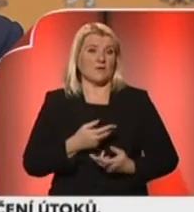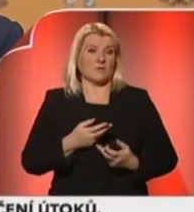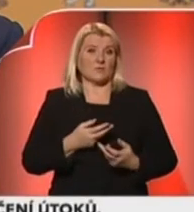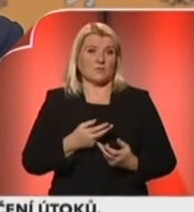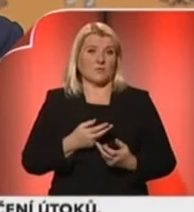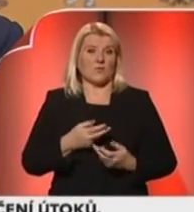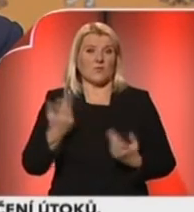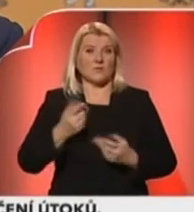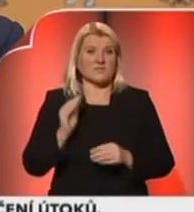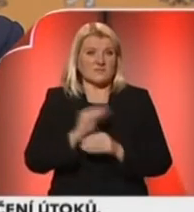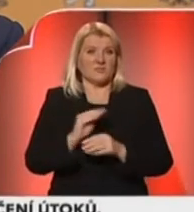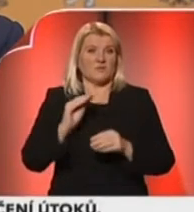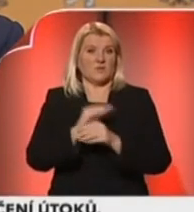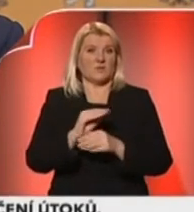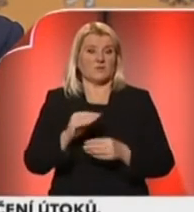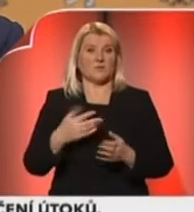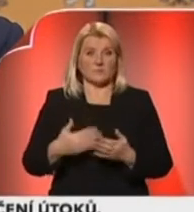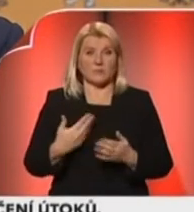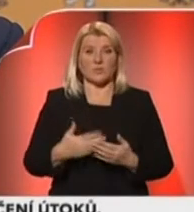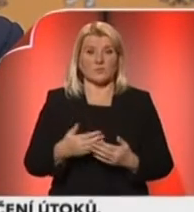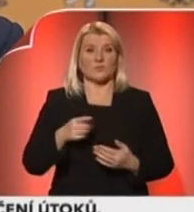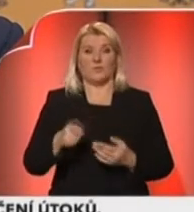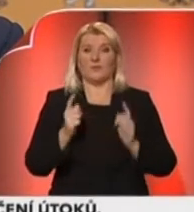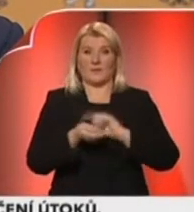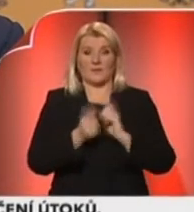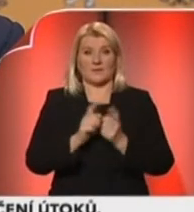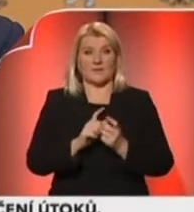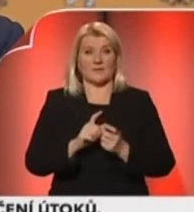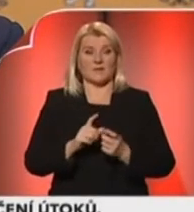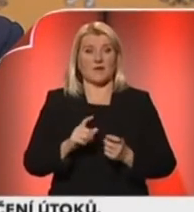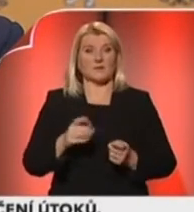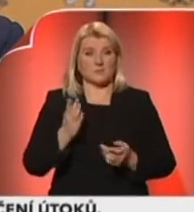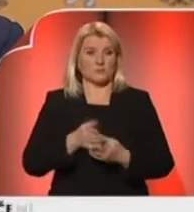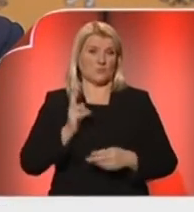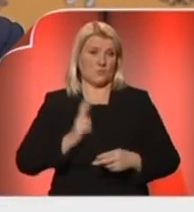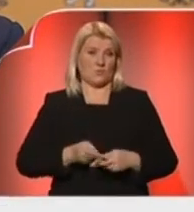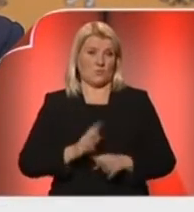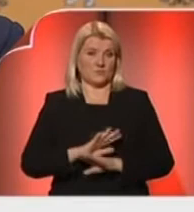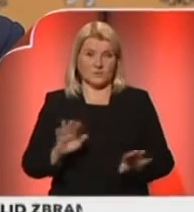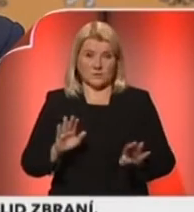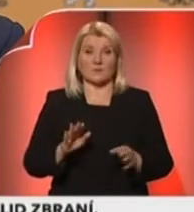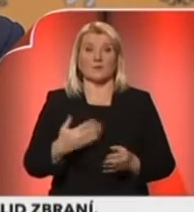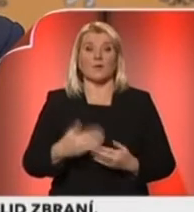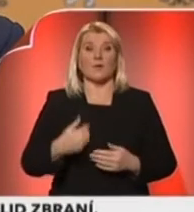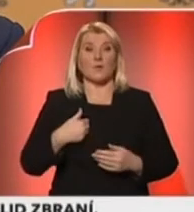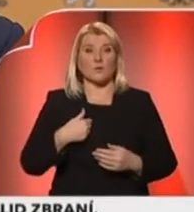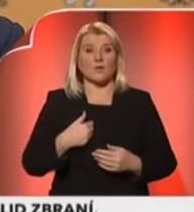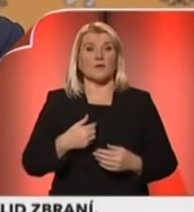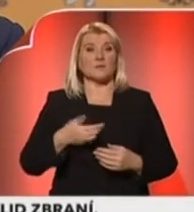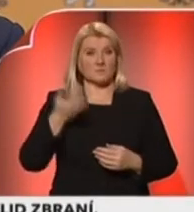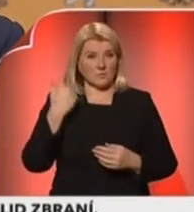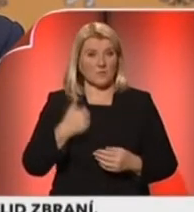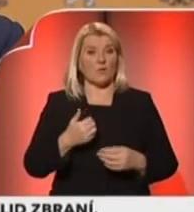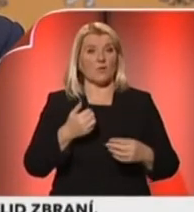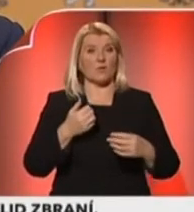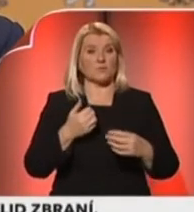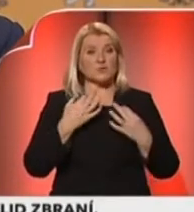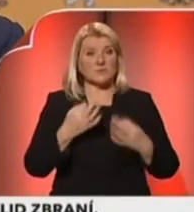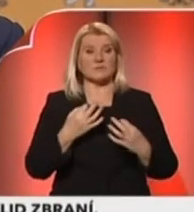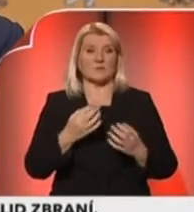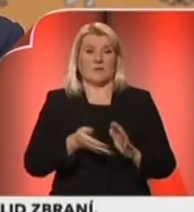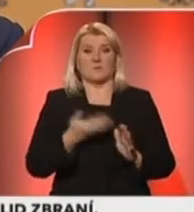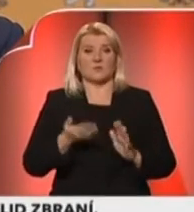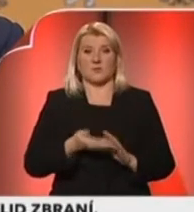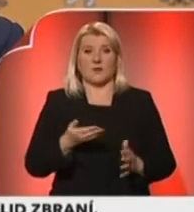občanské demokratické strany se stupňovaly, a proto tato jednání byla ukončena. U nás byla spousta příznivců,